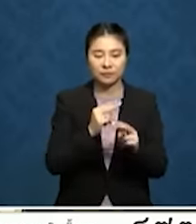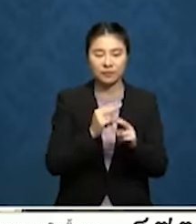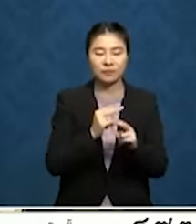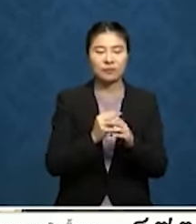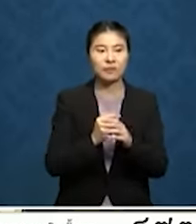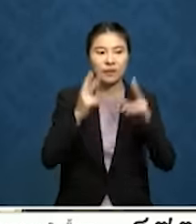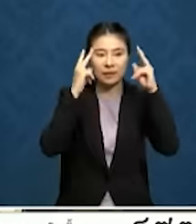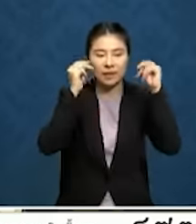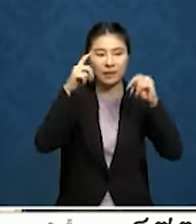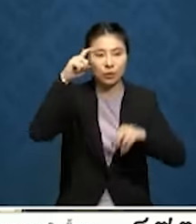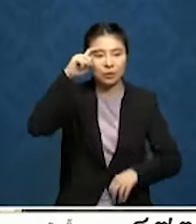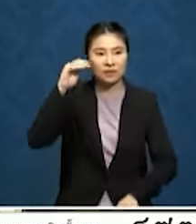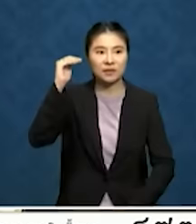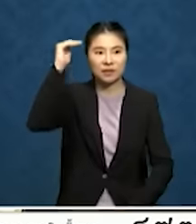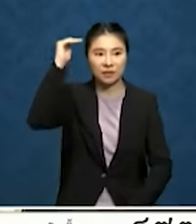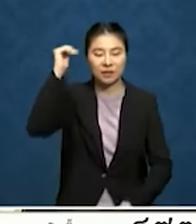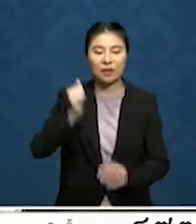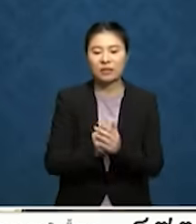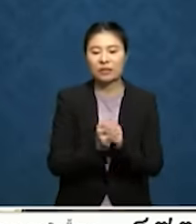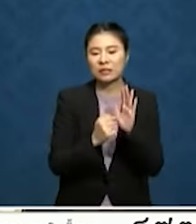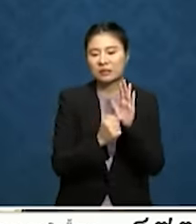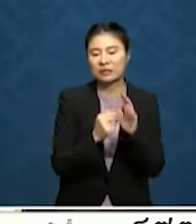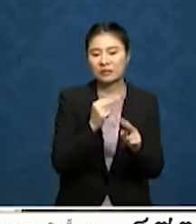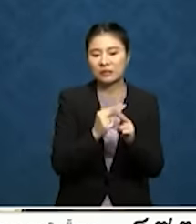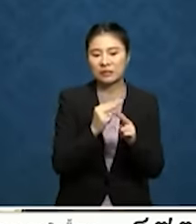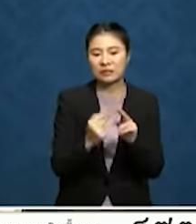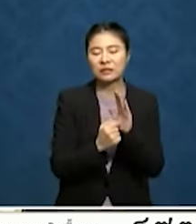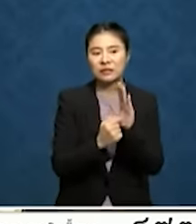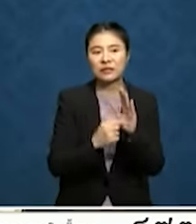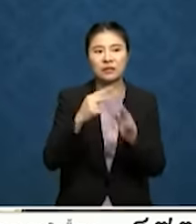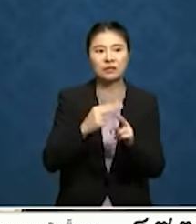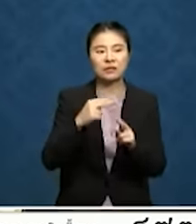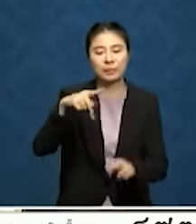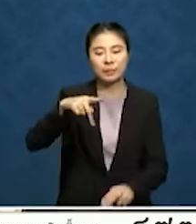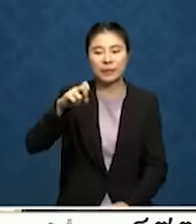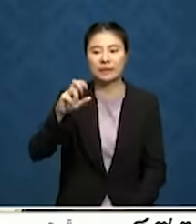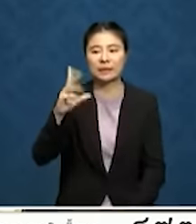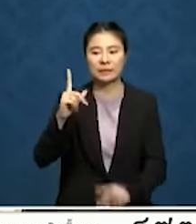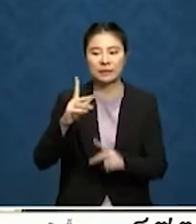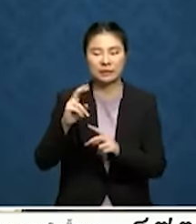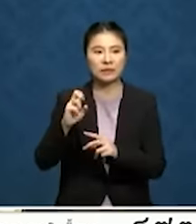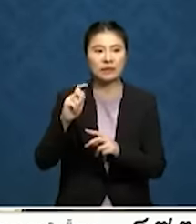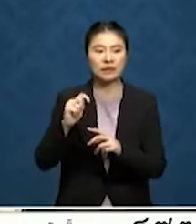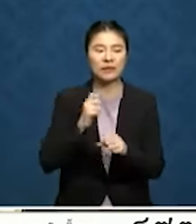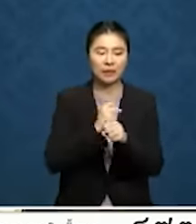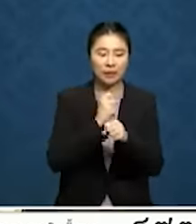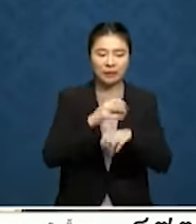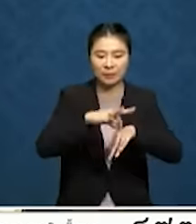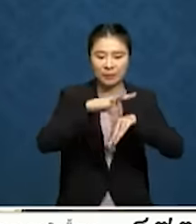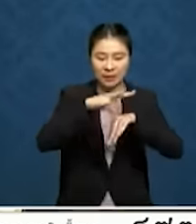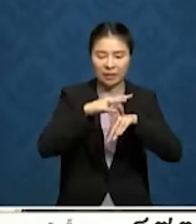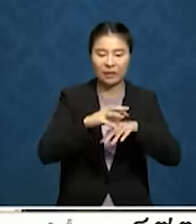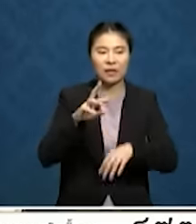ทวีสินที่มีการทูลเกล้าเสนอชื่อคุณพิชิตชื่นบานเป็นรัฐมนตรีประจำสำนักนายกที่ผ่านม